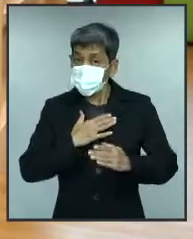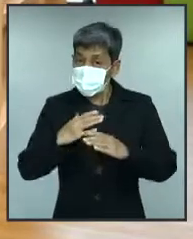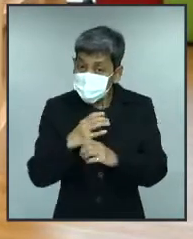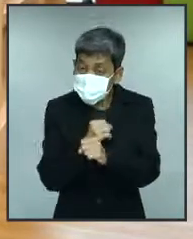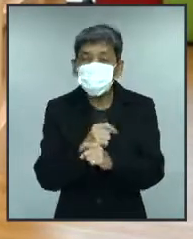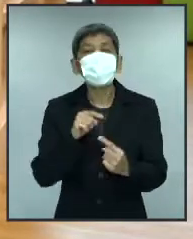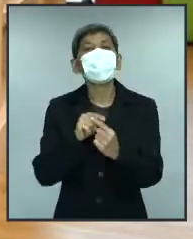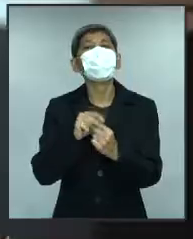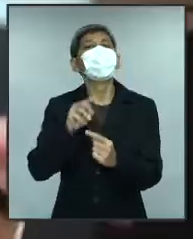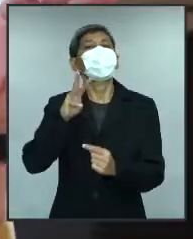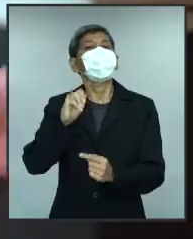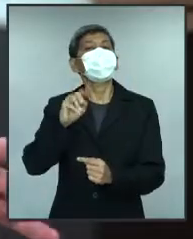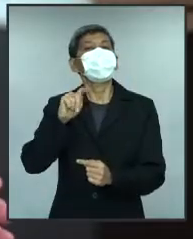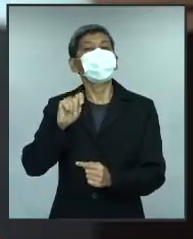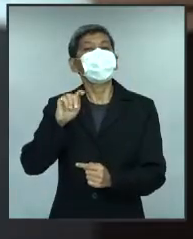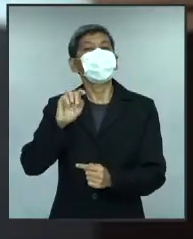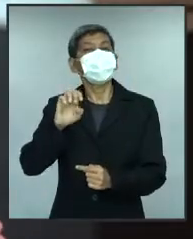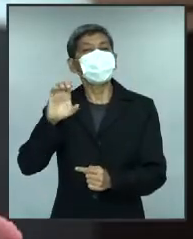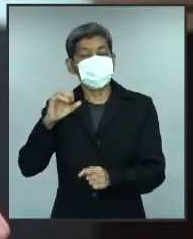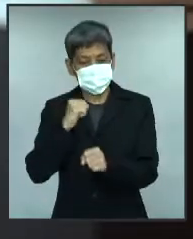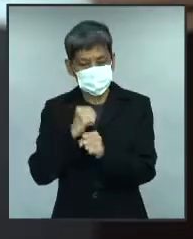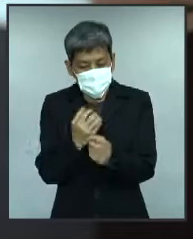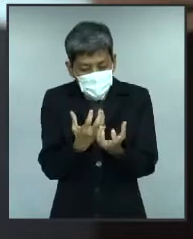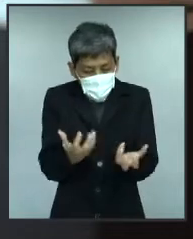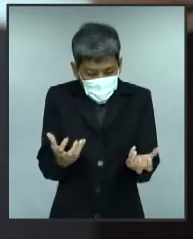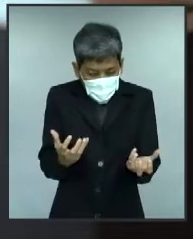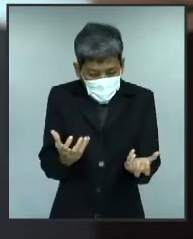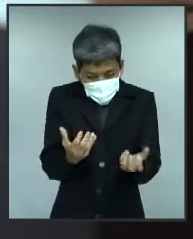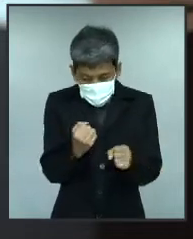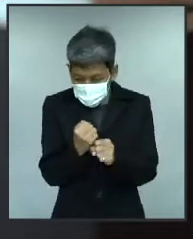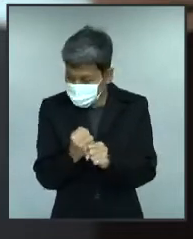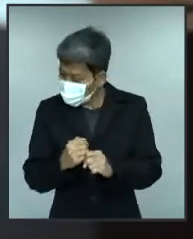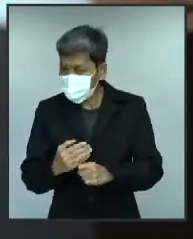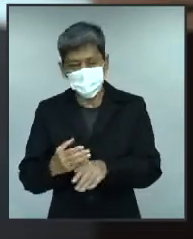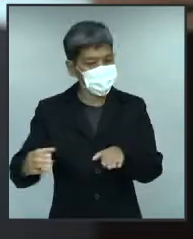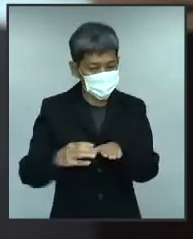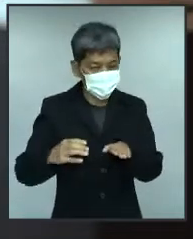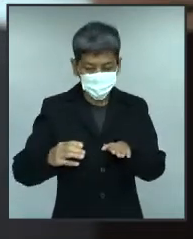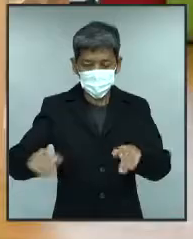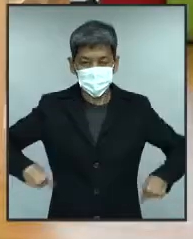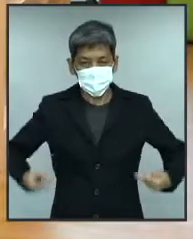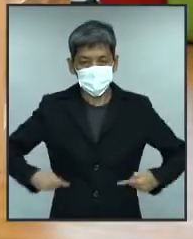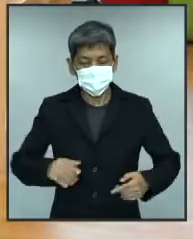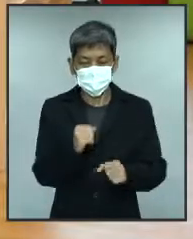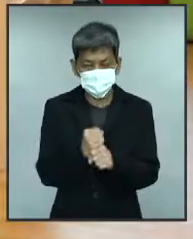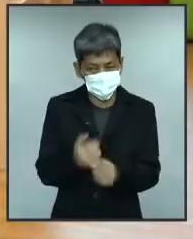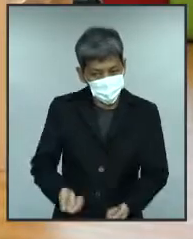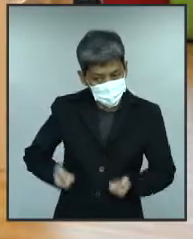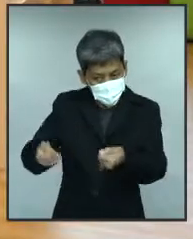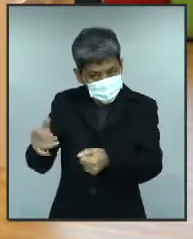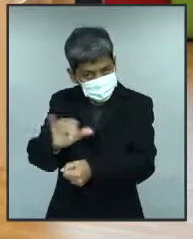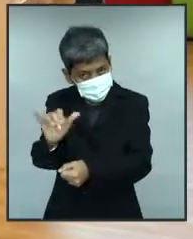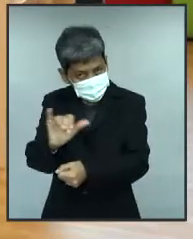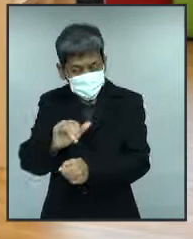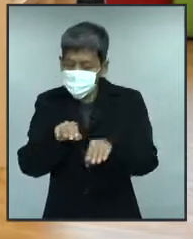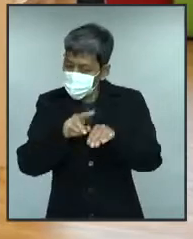คือของ M-Tech เราวิจัยตั้งแต่วัสดุจนมาเป็นชิ้นงาน1ชิ้นยังไม่พอก่อนที่จะส่งออกไป